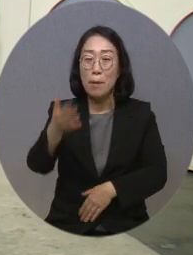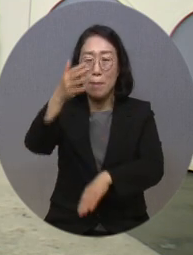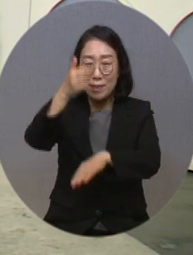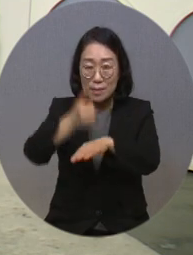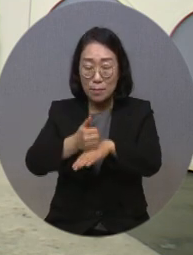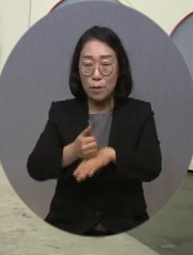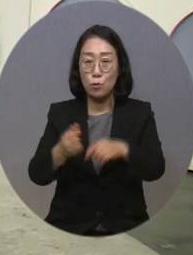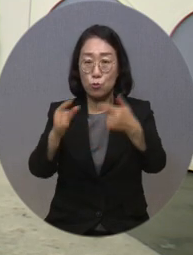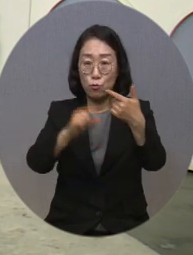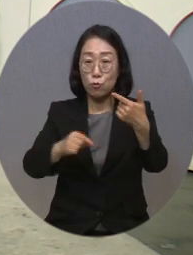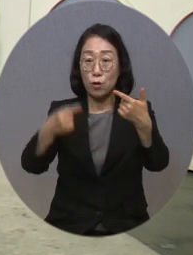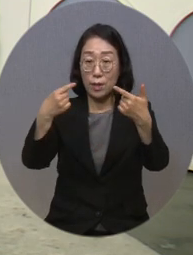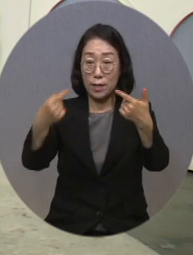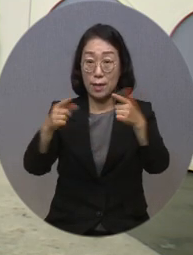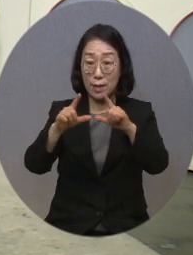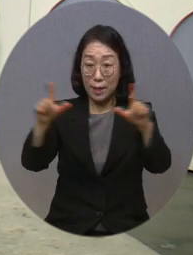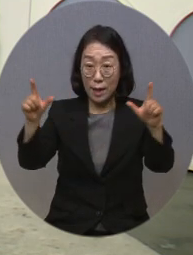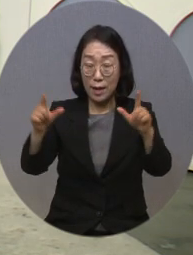6월 1일 날